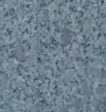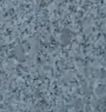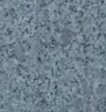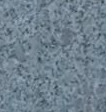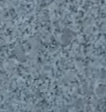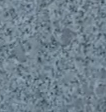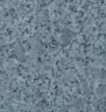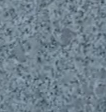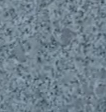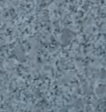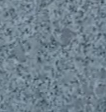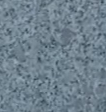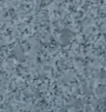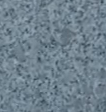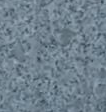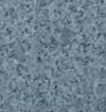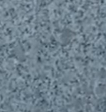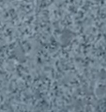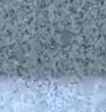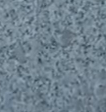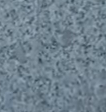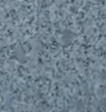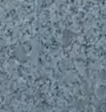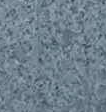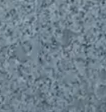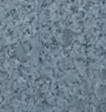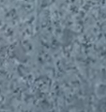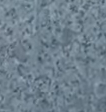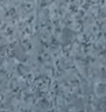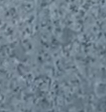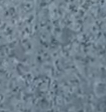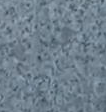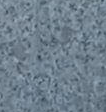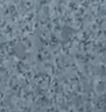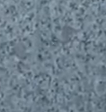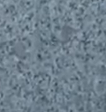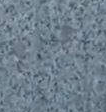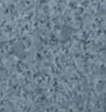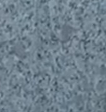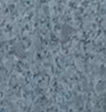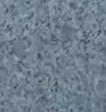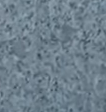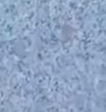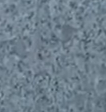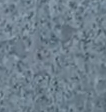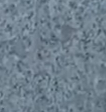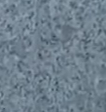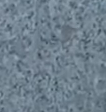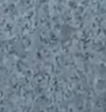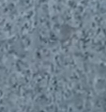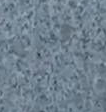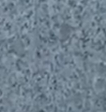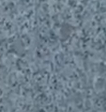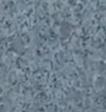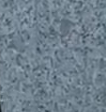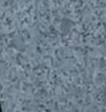make up the alliances ผมขอขอบคุณ for their support สมาชิก สภาผู้แทนราษฎรที่รักประชาธิปไต